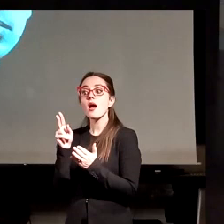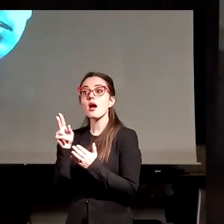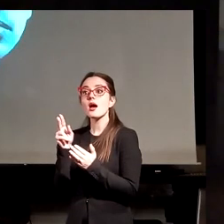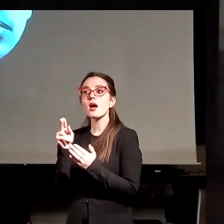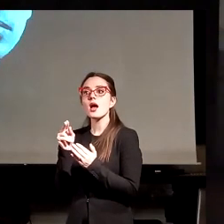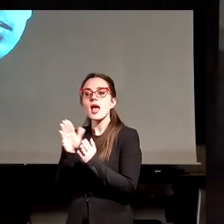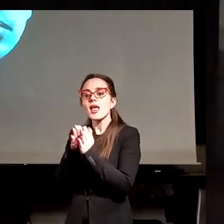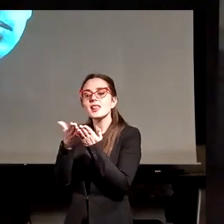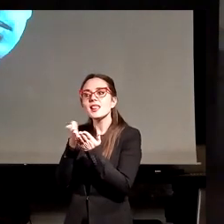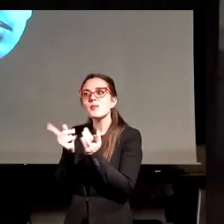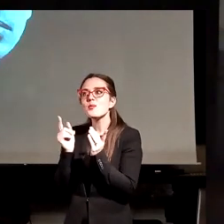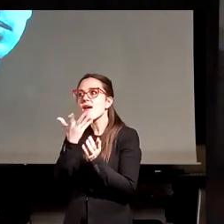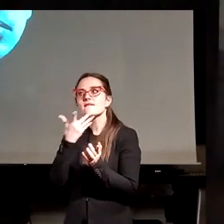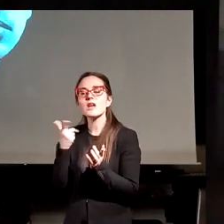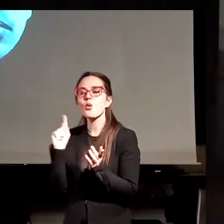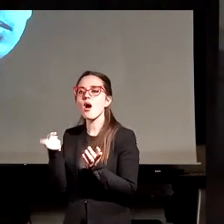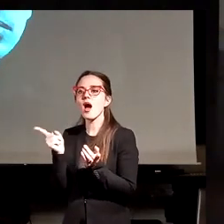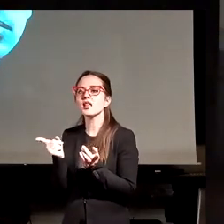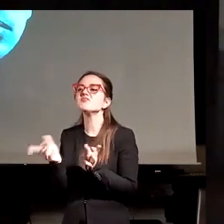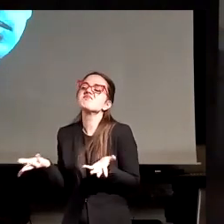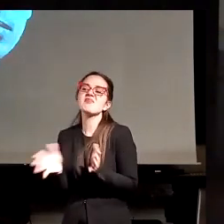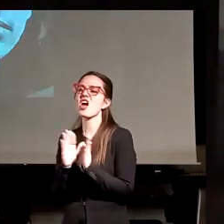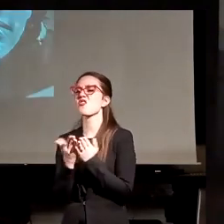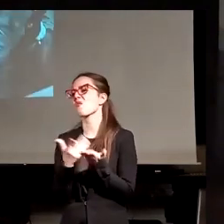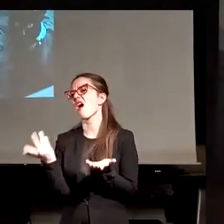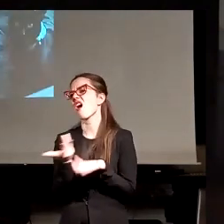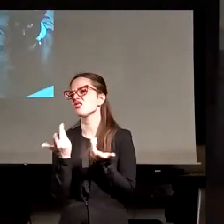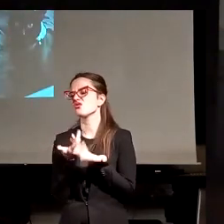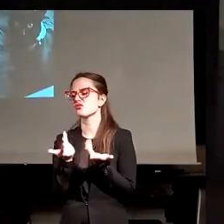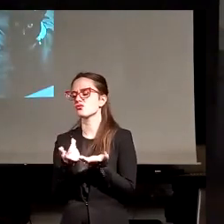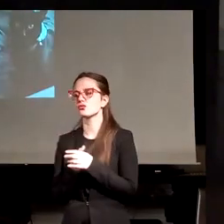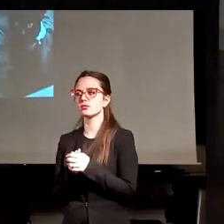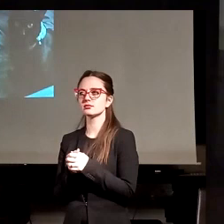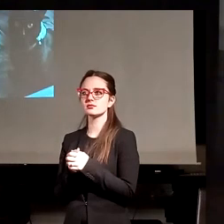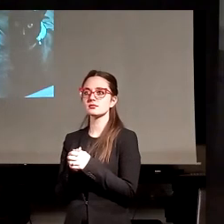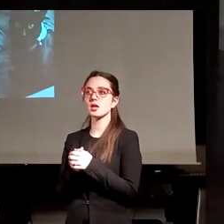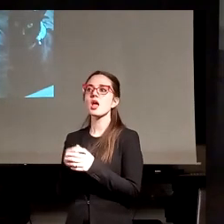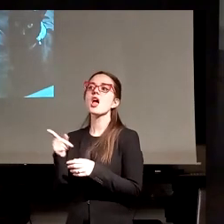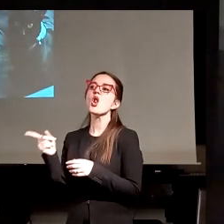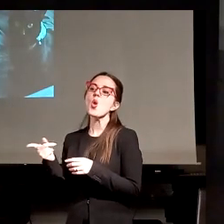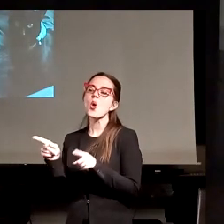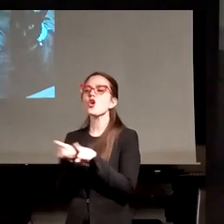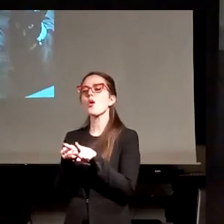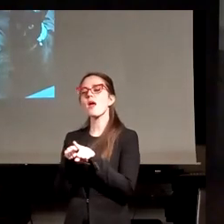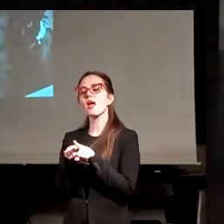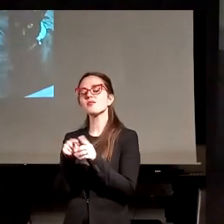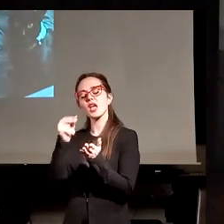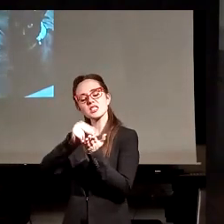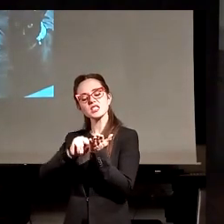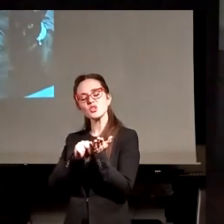non mi ricordo un romanzo e lui è secondo me è uno scrittore per pigri perché